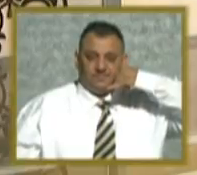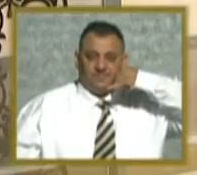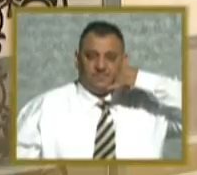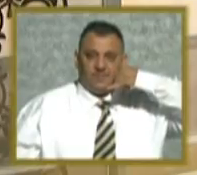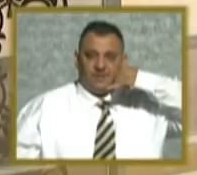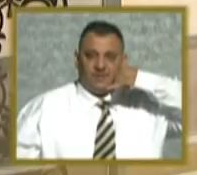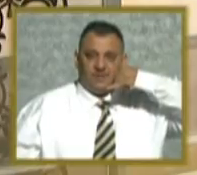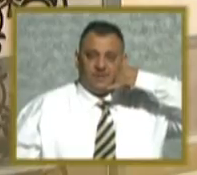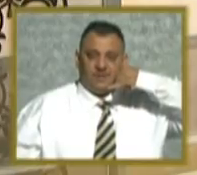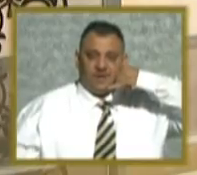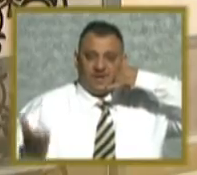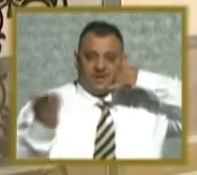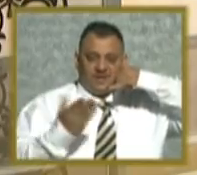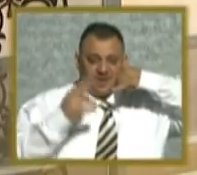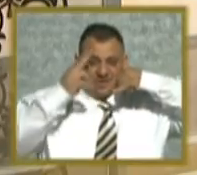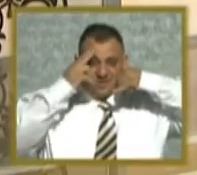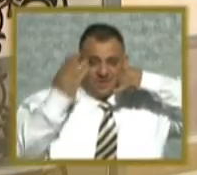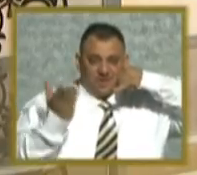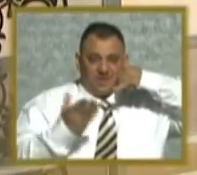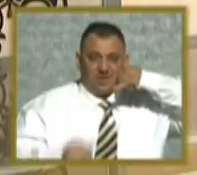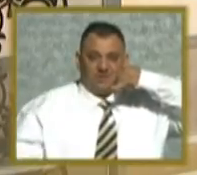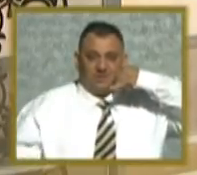أم فيصل معانا؟